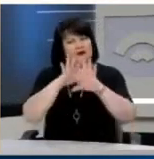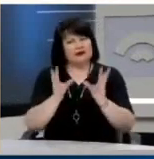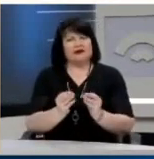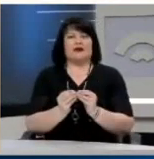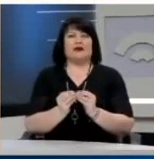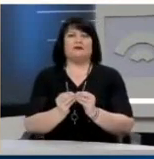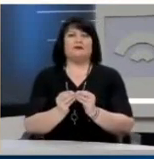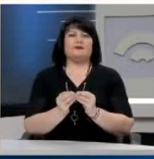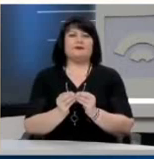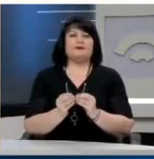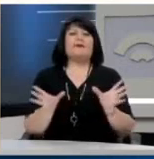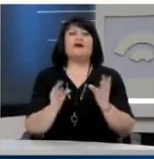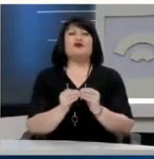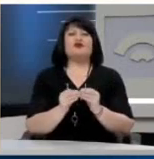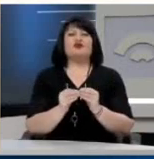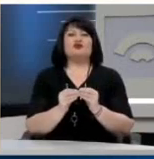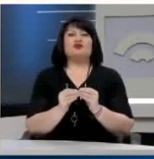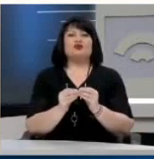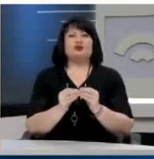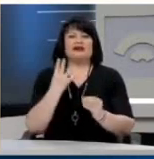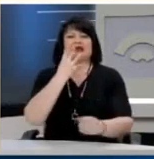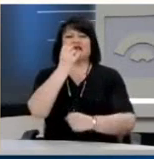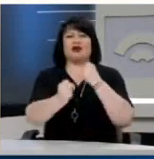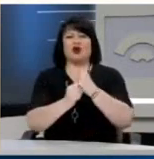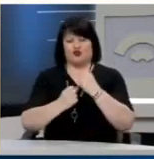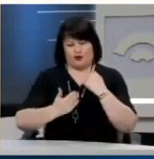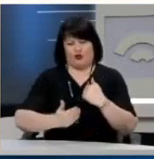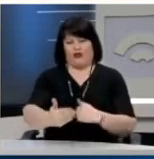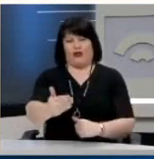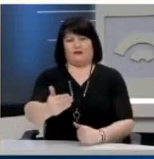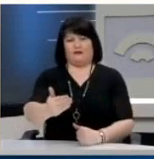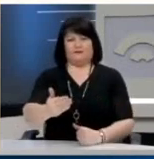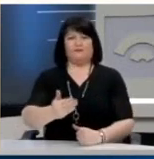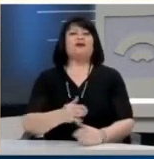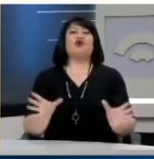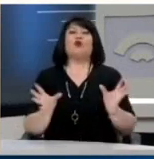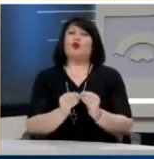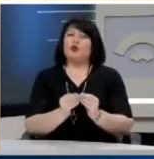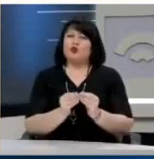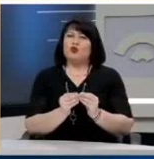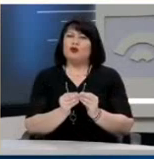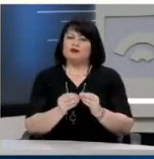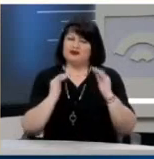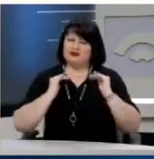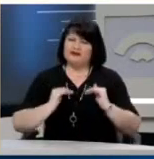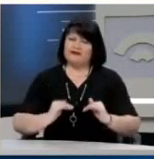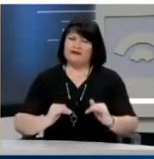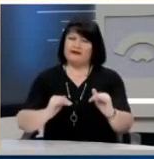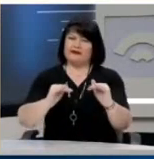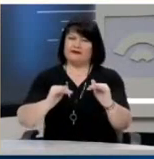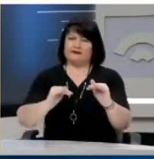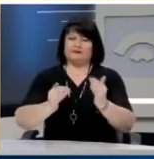συνολικά, θα έλεγα, την ερχόμενη τετραετία, αφορά τη διατήρηση και την